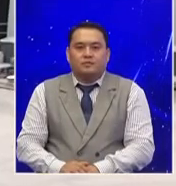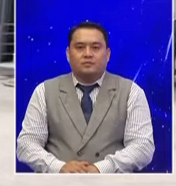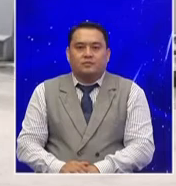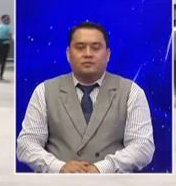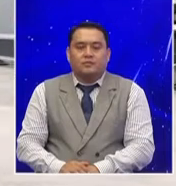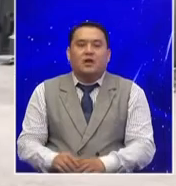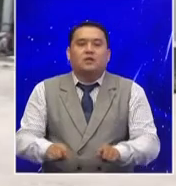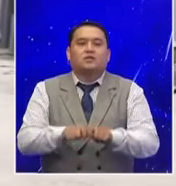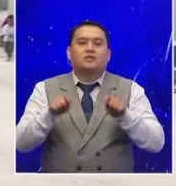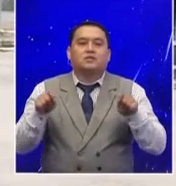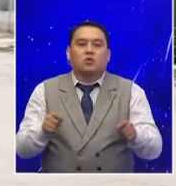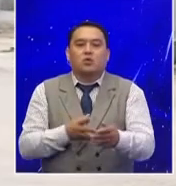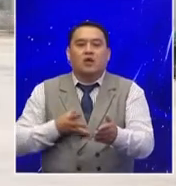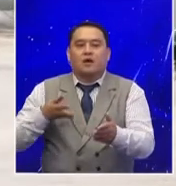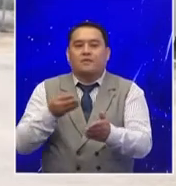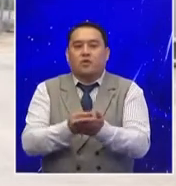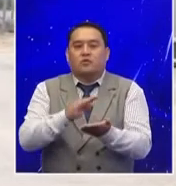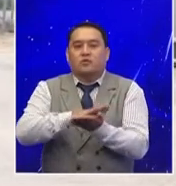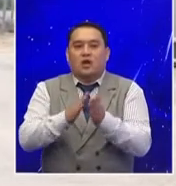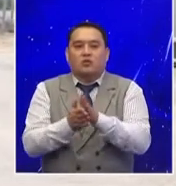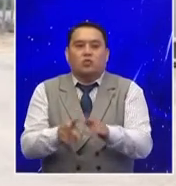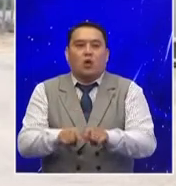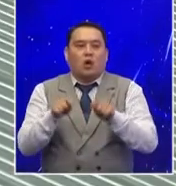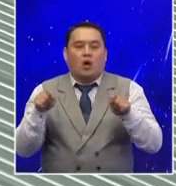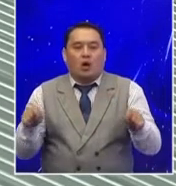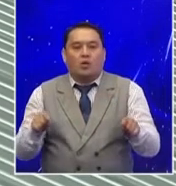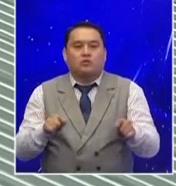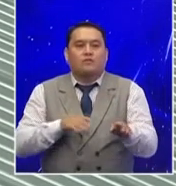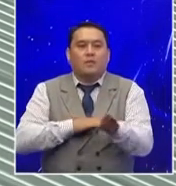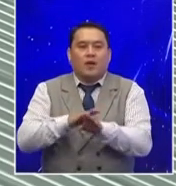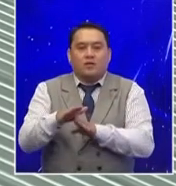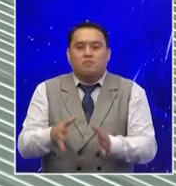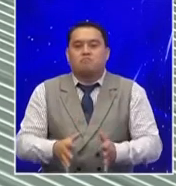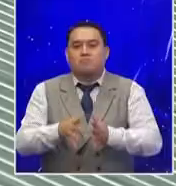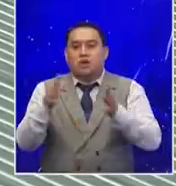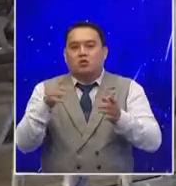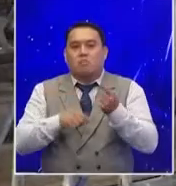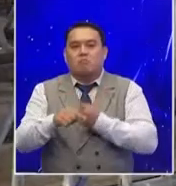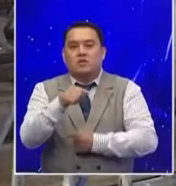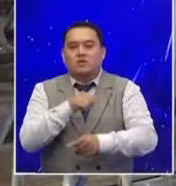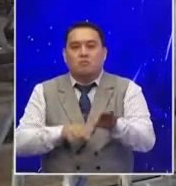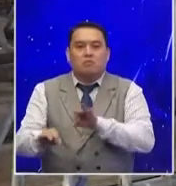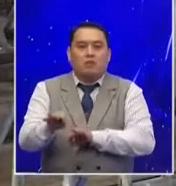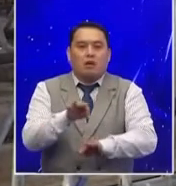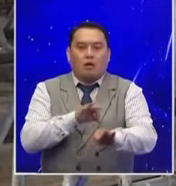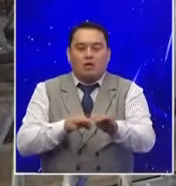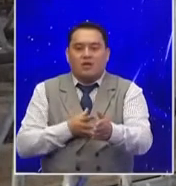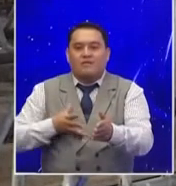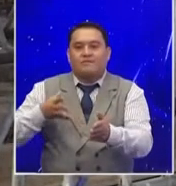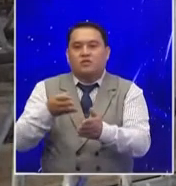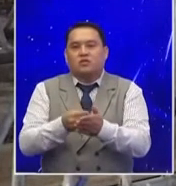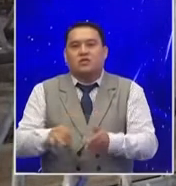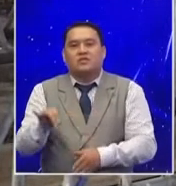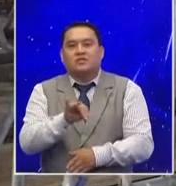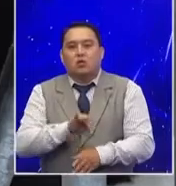Создание благоприятного инвестиционного климата в регионе открывает горизонты для осуществления масштабных бизнес-проектов. Больше всего инвесторов